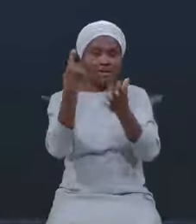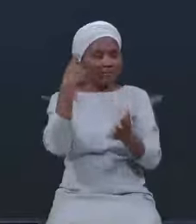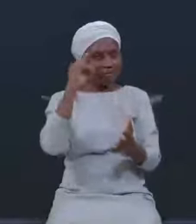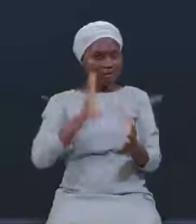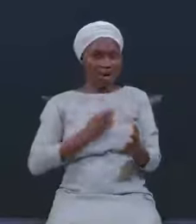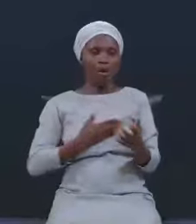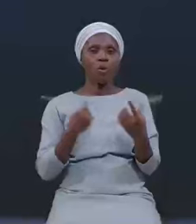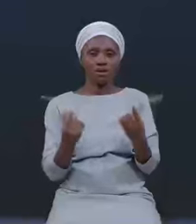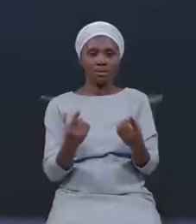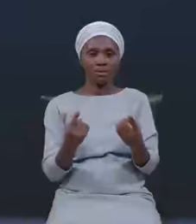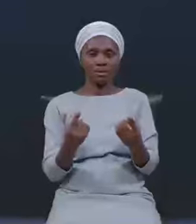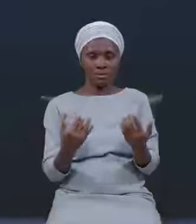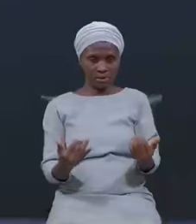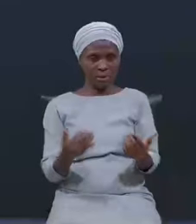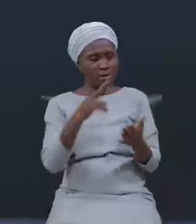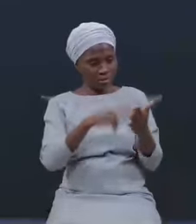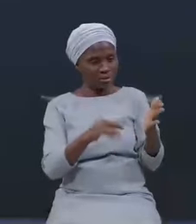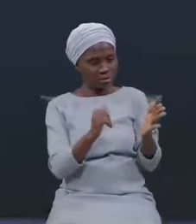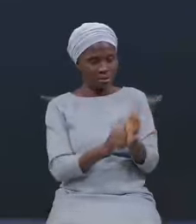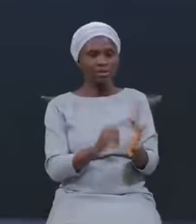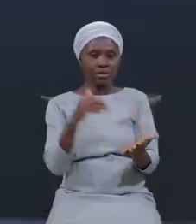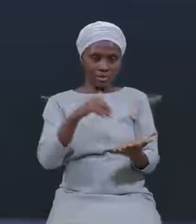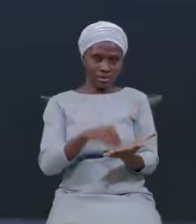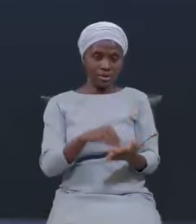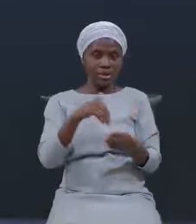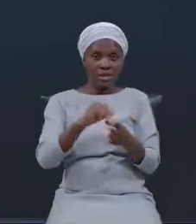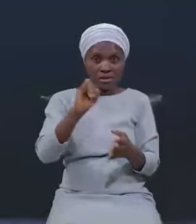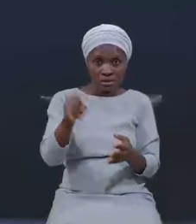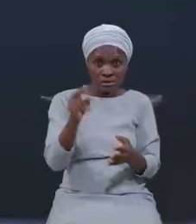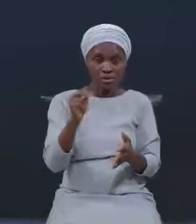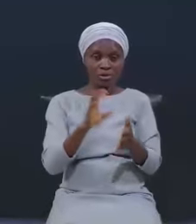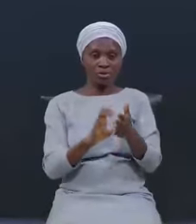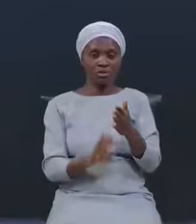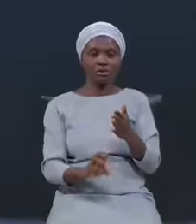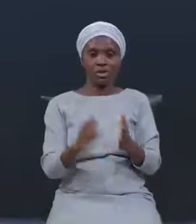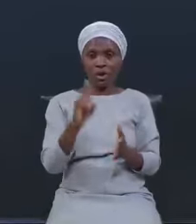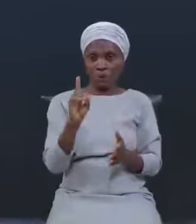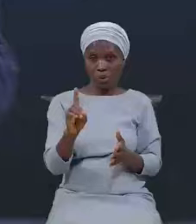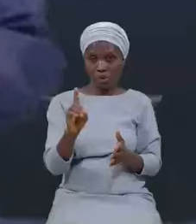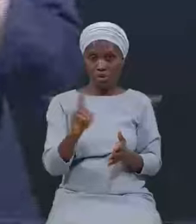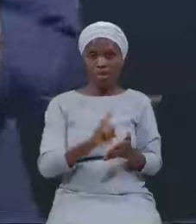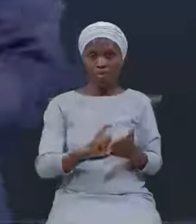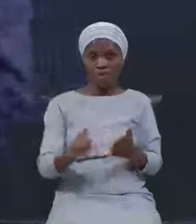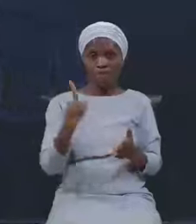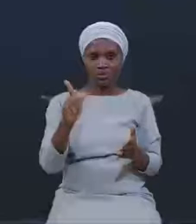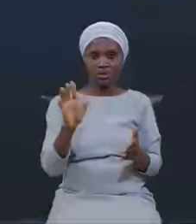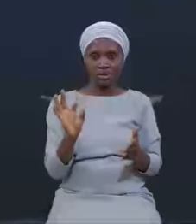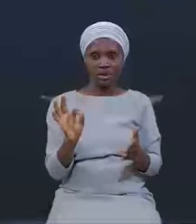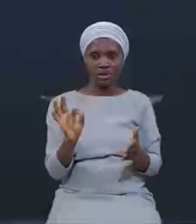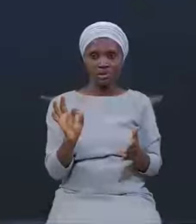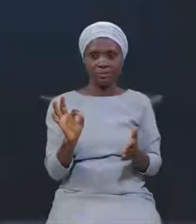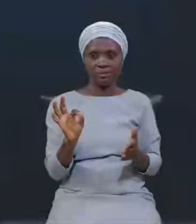Voyons ce passage encore. En Jean au chapitre 1, verset 29, le lendemain,